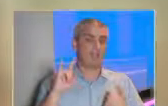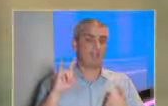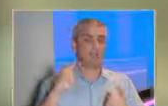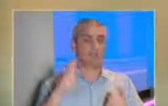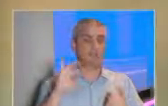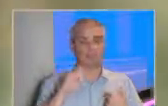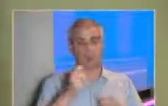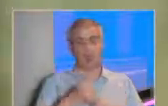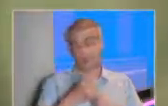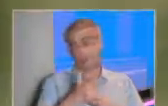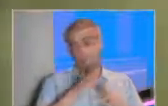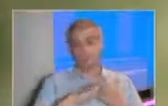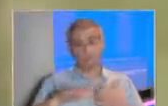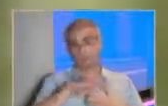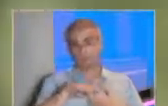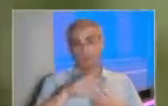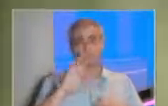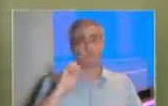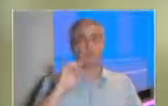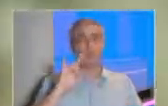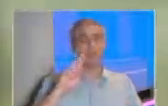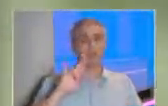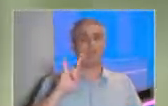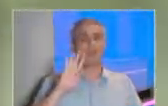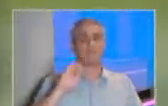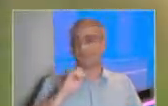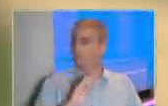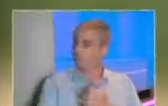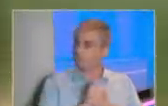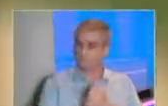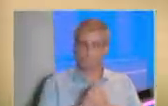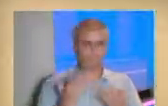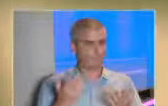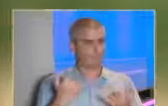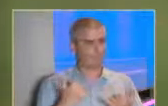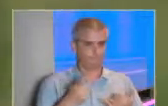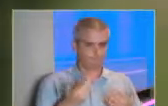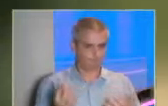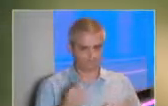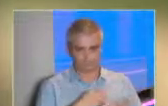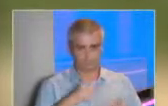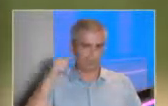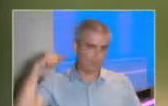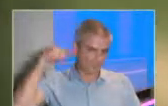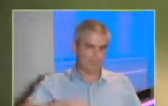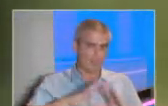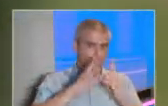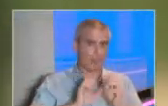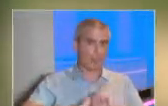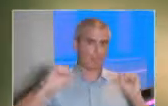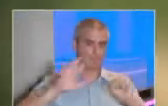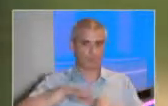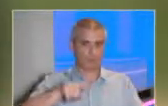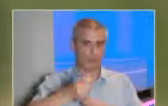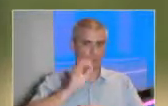חג'בי, חקלאי ממועצה האזורית מרחבים. שלום. ערב טוב. היום ספגת נפילה של בלון נפץ